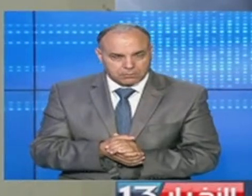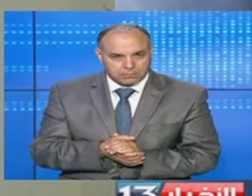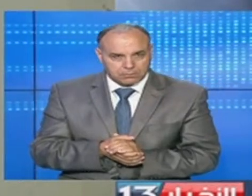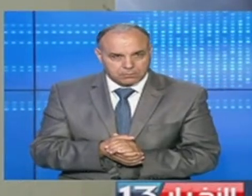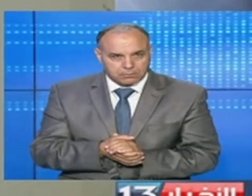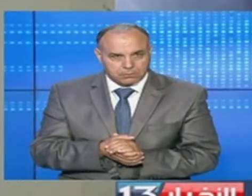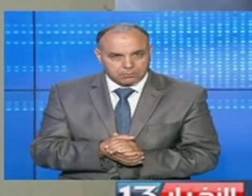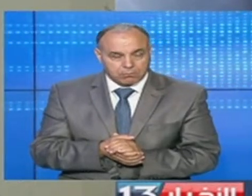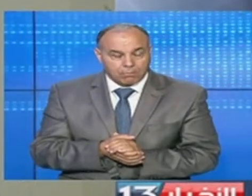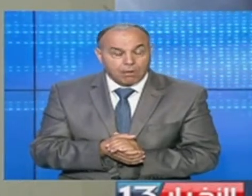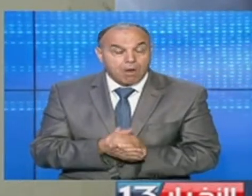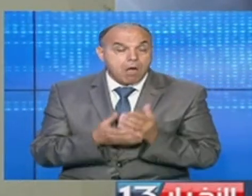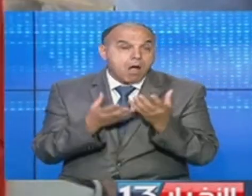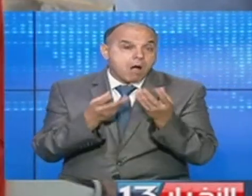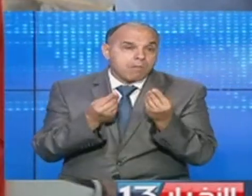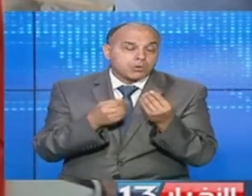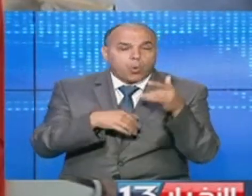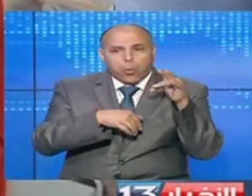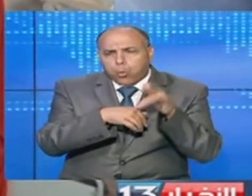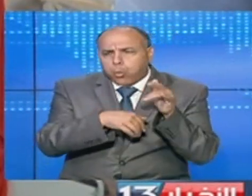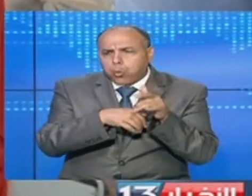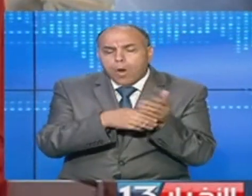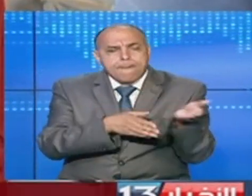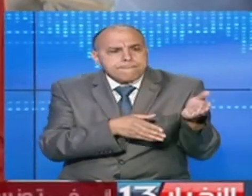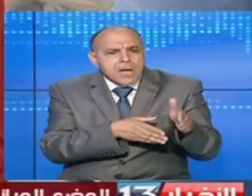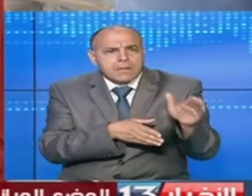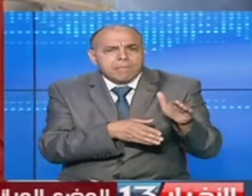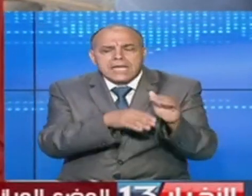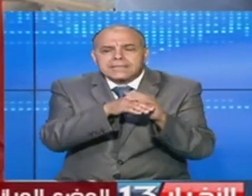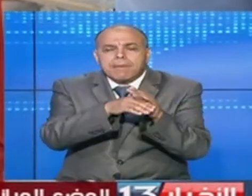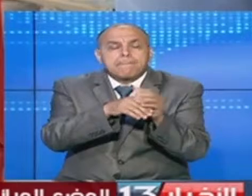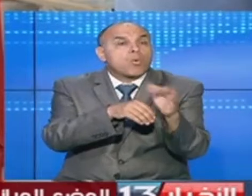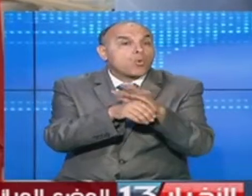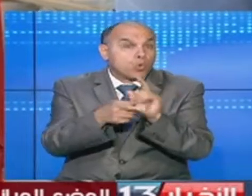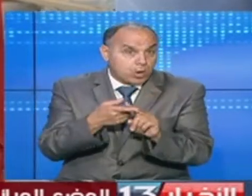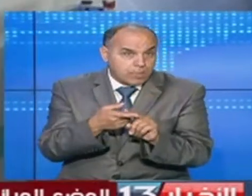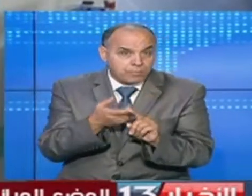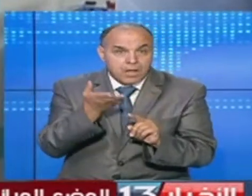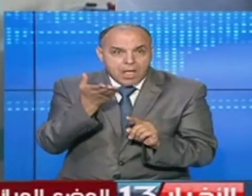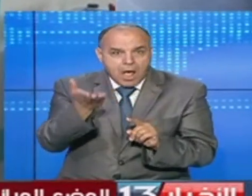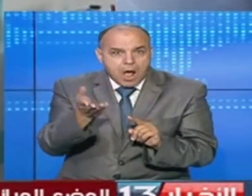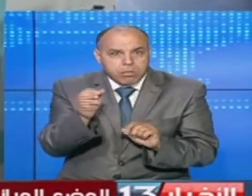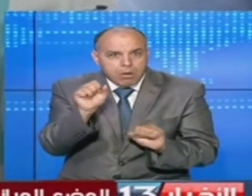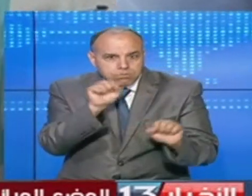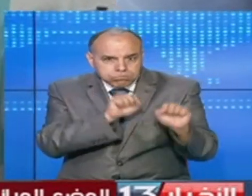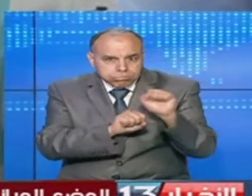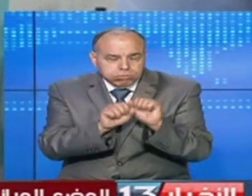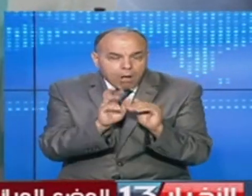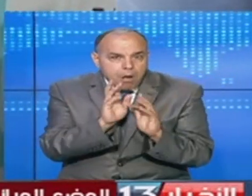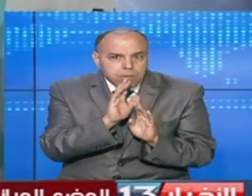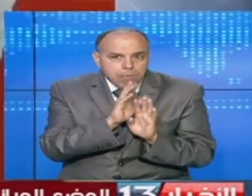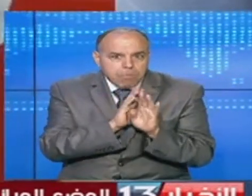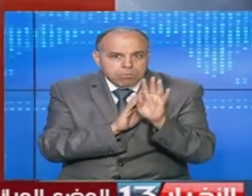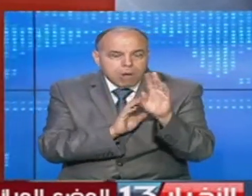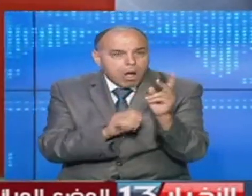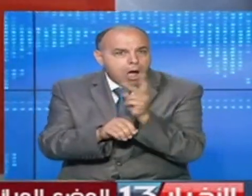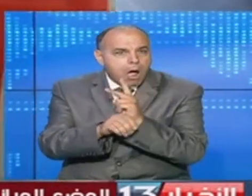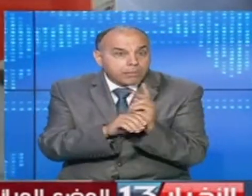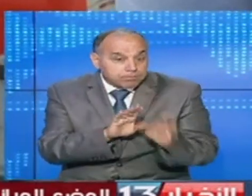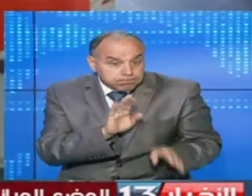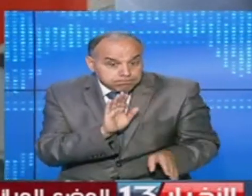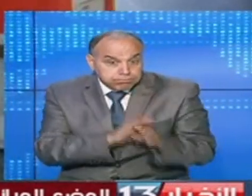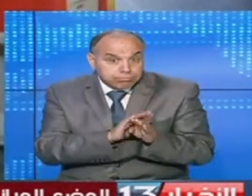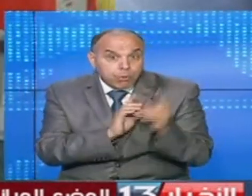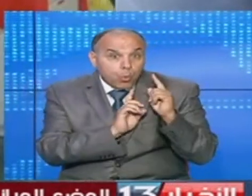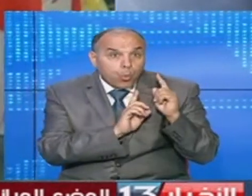يتسارع عدد الاصابات والوفيات جراء فيروس كورونا بنسق قد يكون الاخطر منذ انتشار